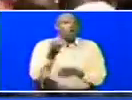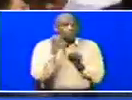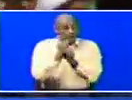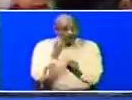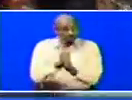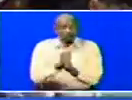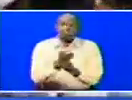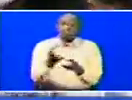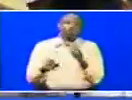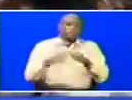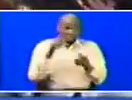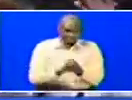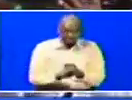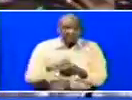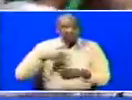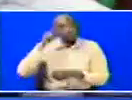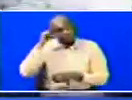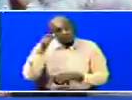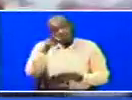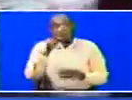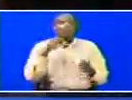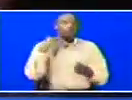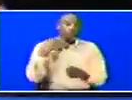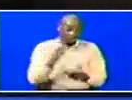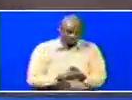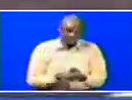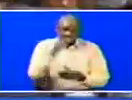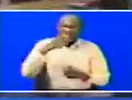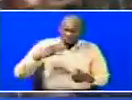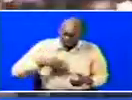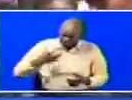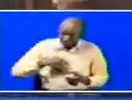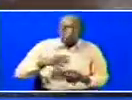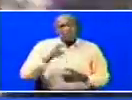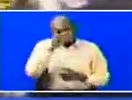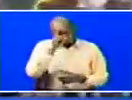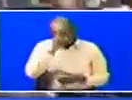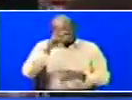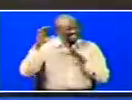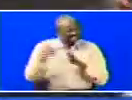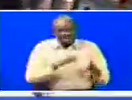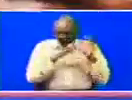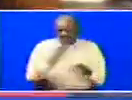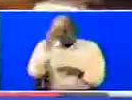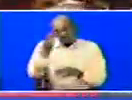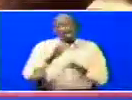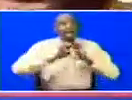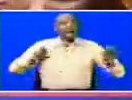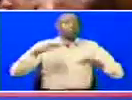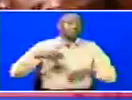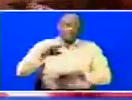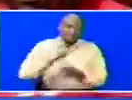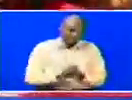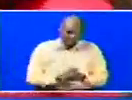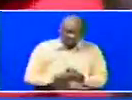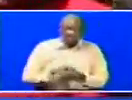wa kuokota taka aliyedhaniwa kuwa mwizi. Wakazi hao waliowapa maafisa wa polisi wakati mgumu kurejesha hali ya kawaida katika eneo